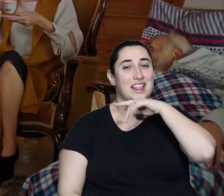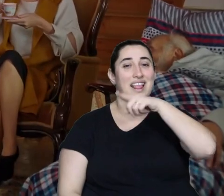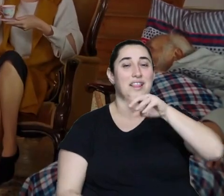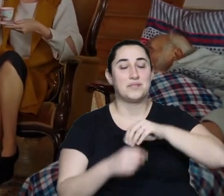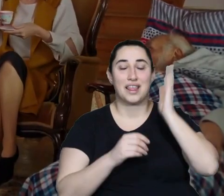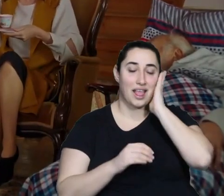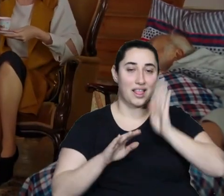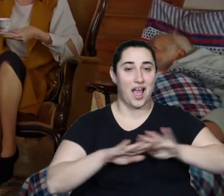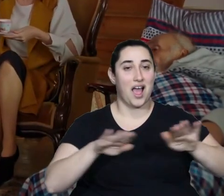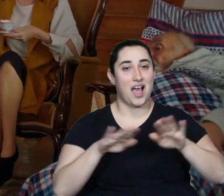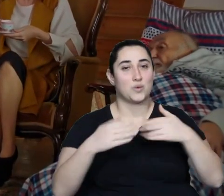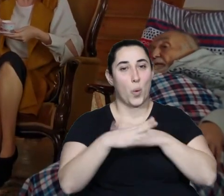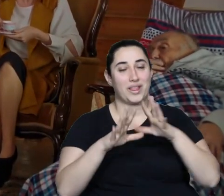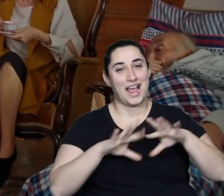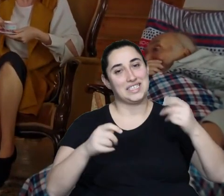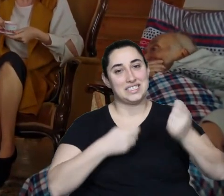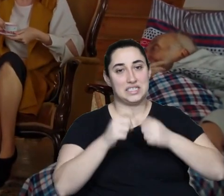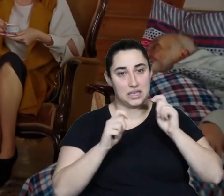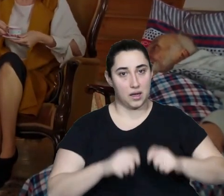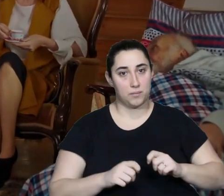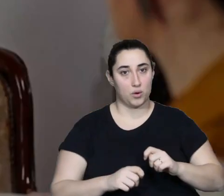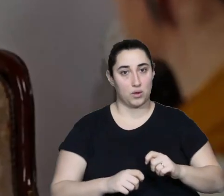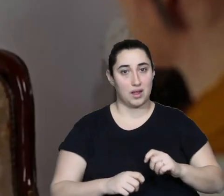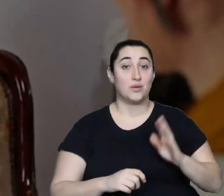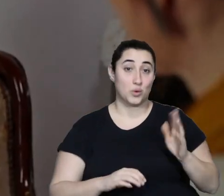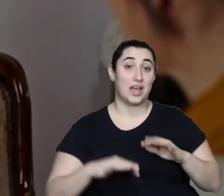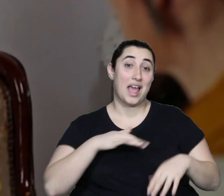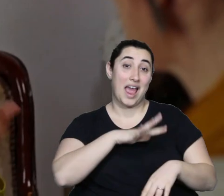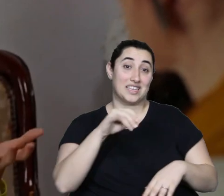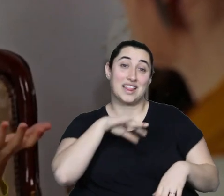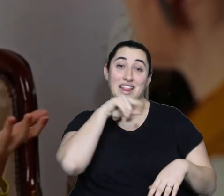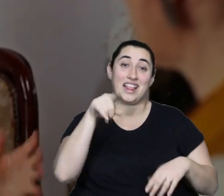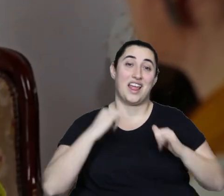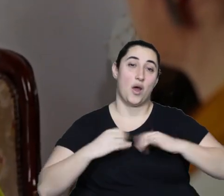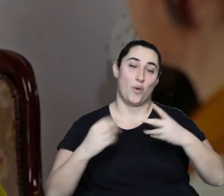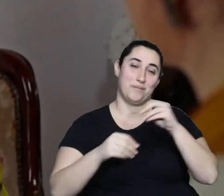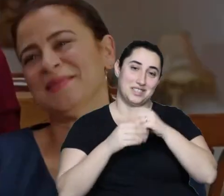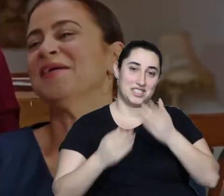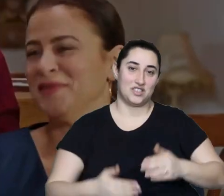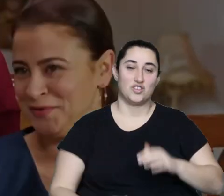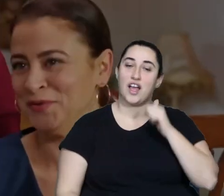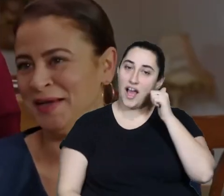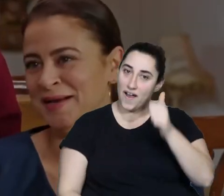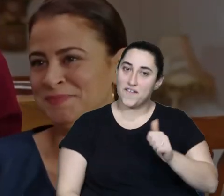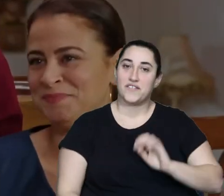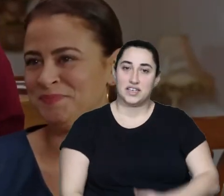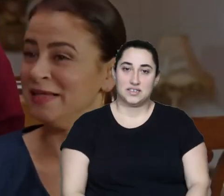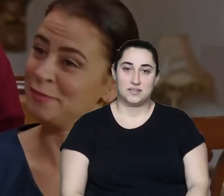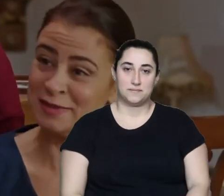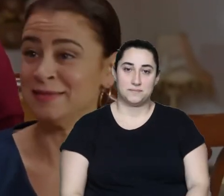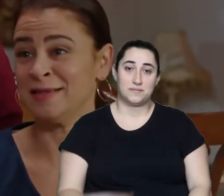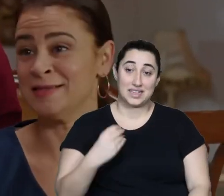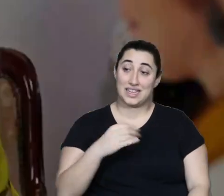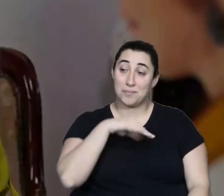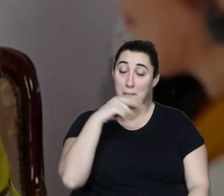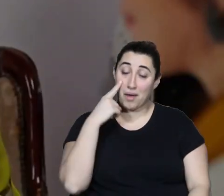Dedeme yatak hazırlıyorlar, odayı falan yapıyorlar. Sonuçta her şey dedemin rahatı için. Aferin onlara. İyi